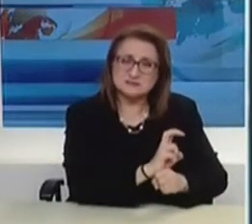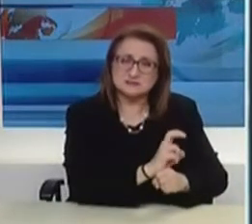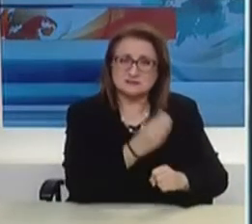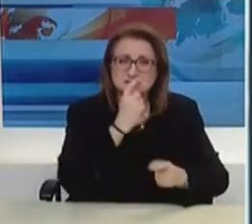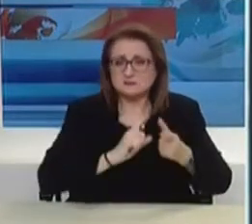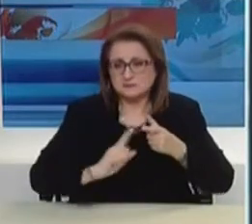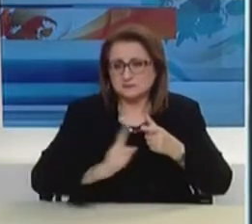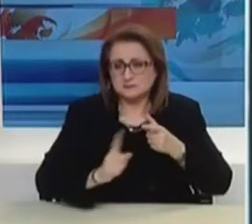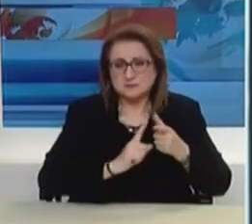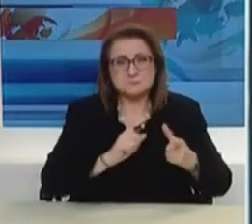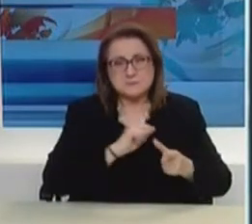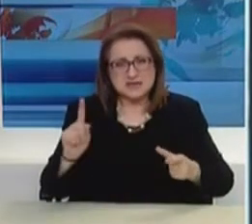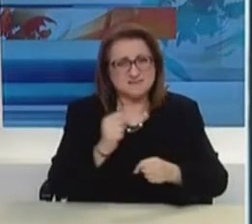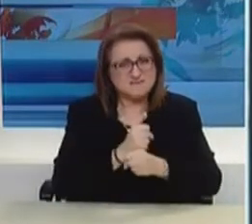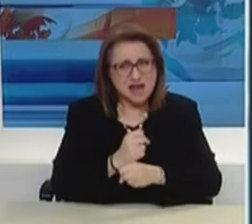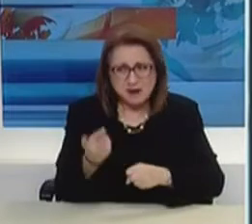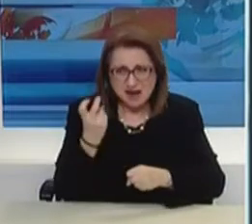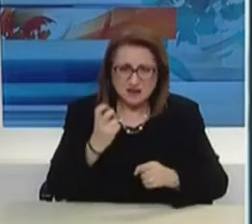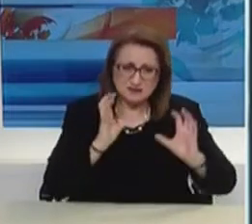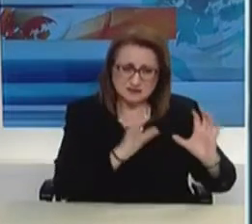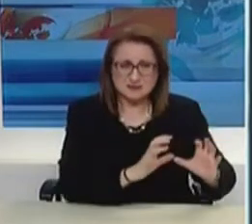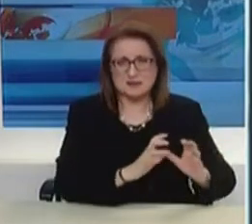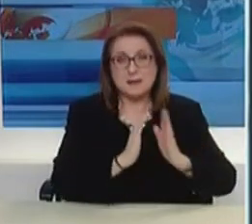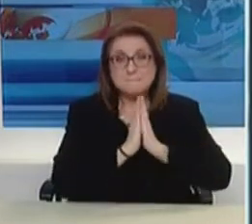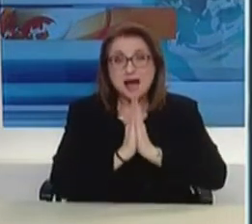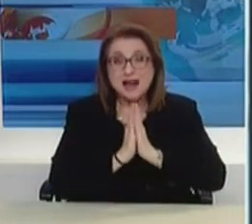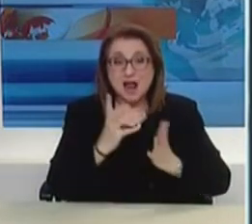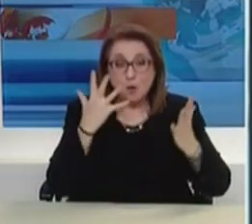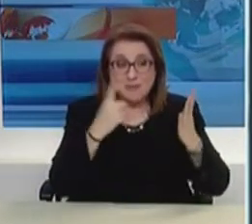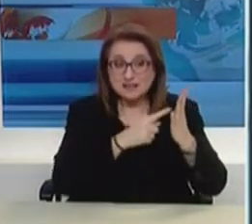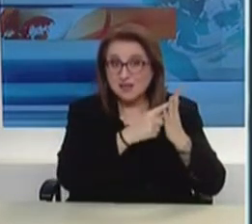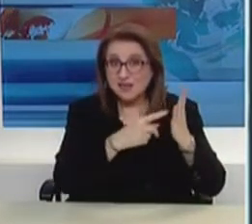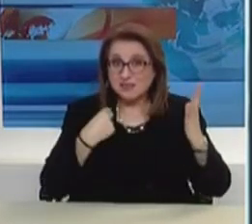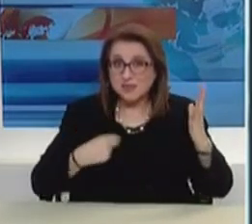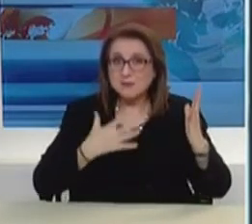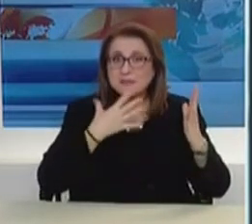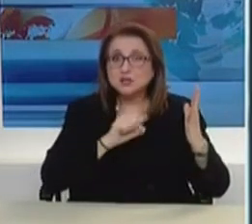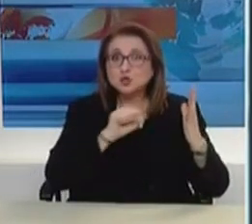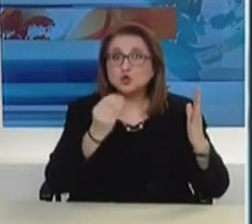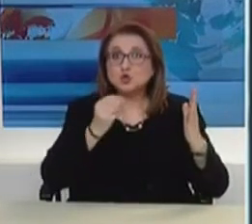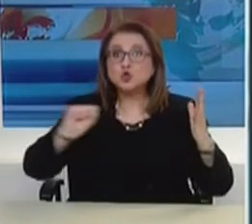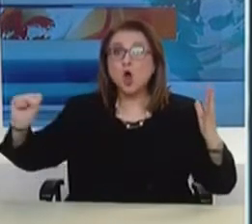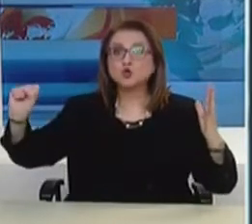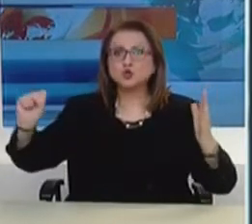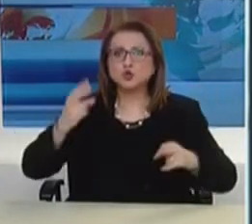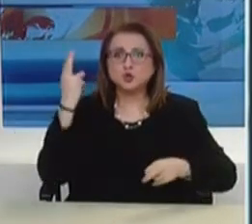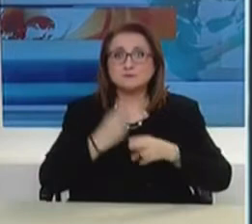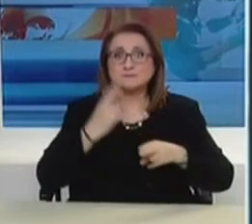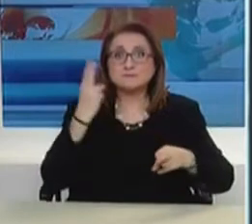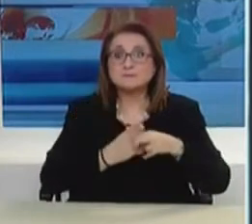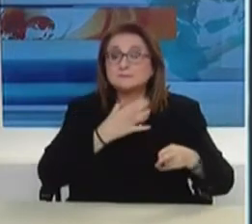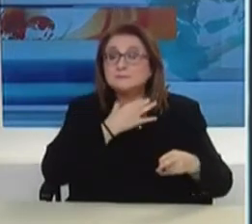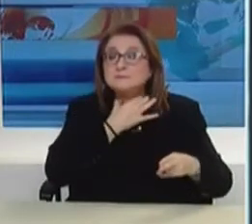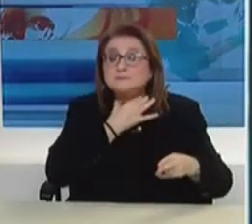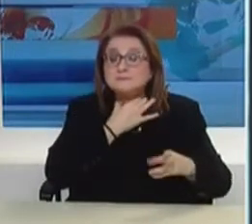να επισημαίνω σε αυτούς τους 5 δήμους. Εκπέμπουμε σως. Κάνουμε έκκληση σε κάθε συμπολίτη μας, σε αυτούς τους 5 δήμους, για